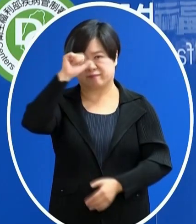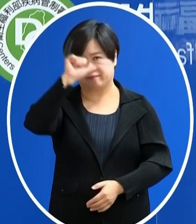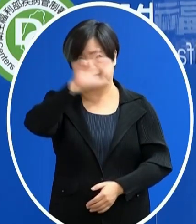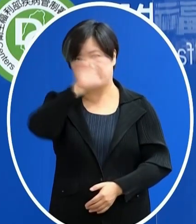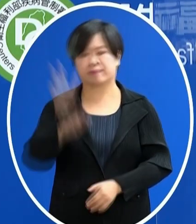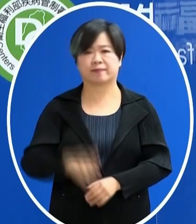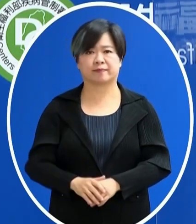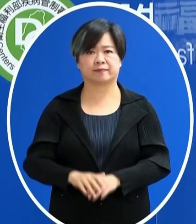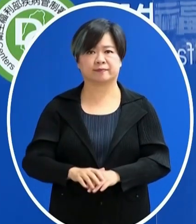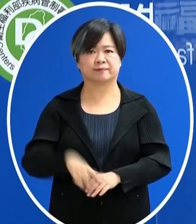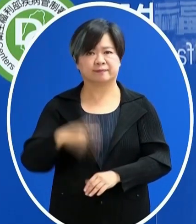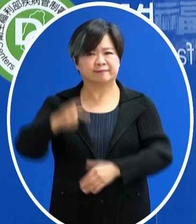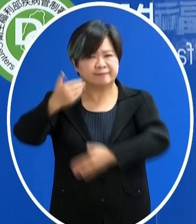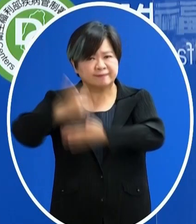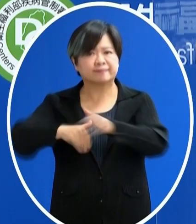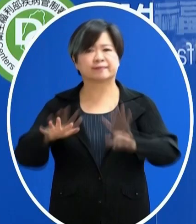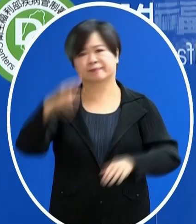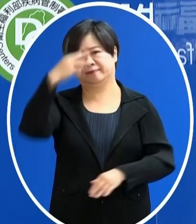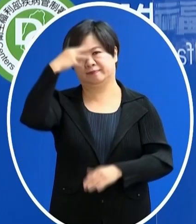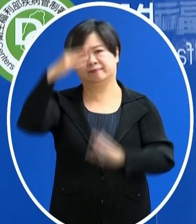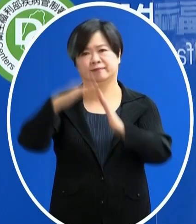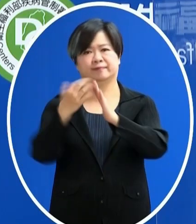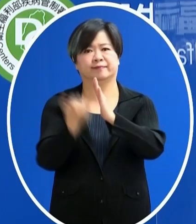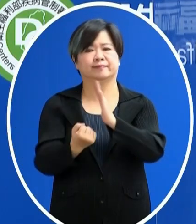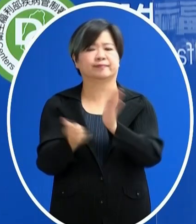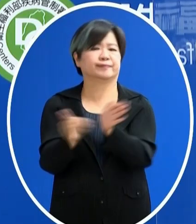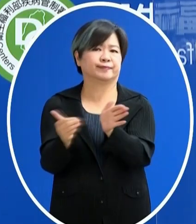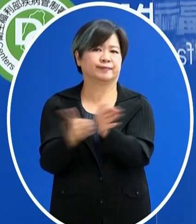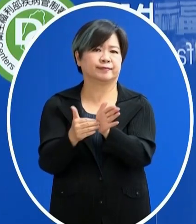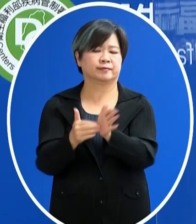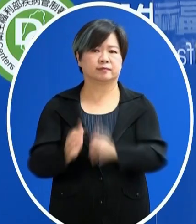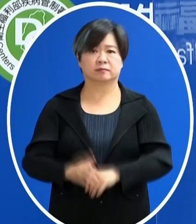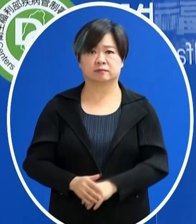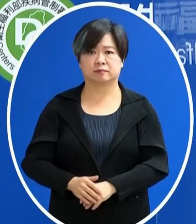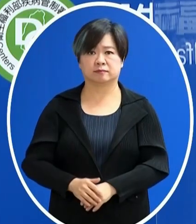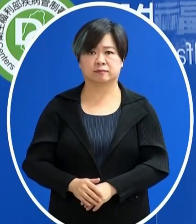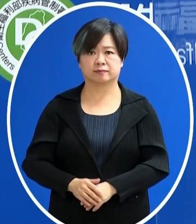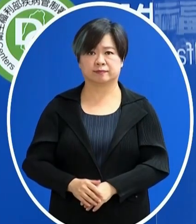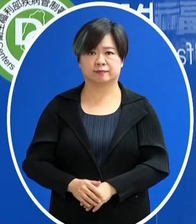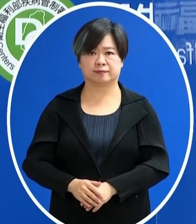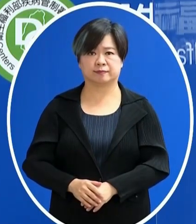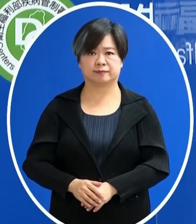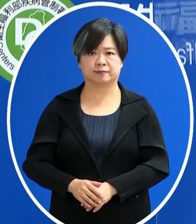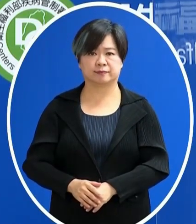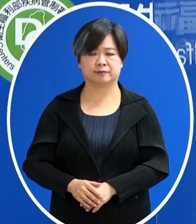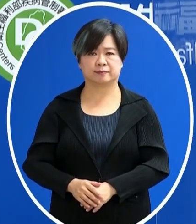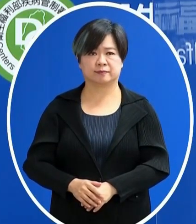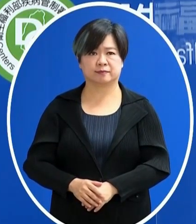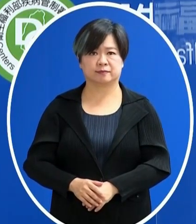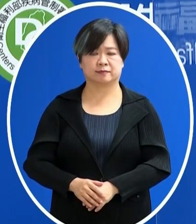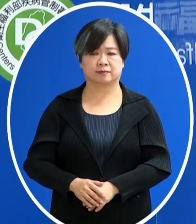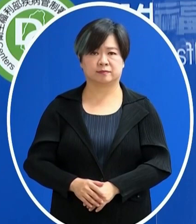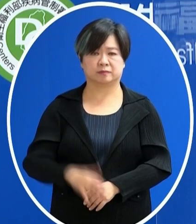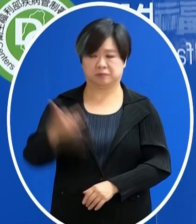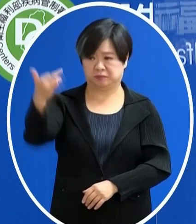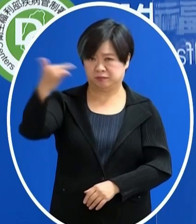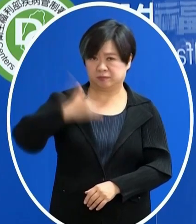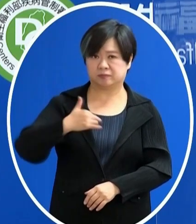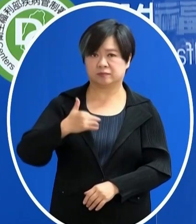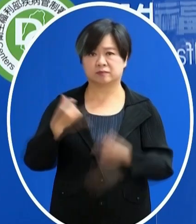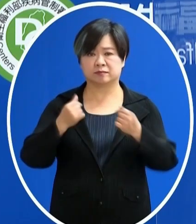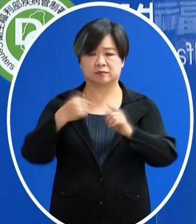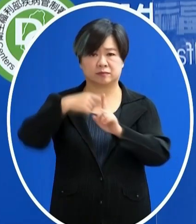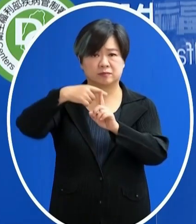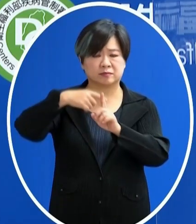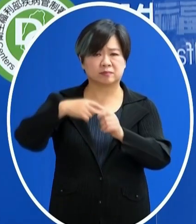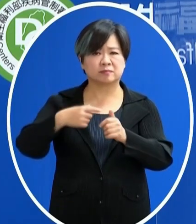变成是7天的居家检疫，那前段时间实施一段时间看起来在管理上面是没有出什么样